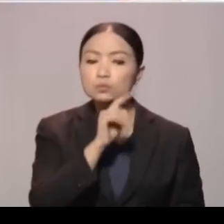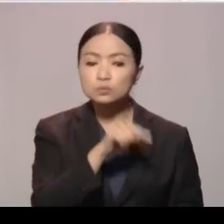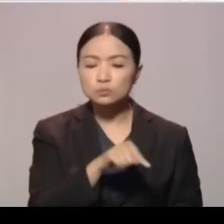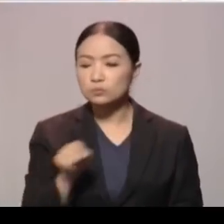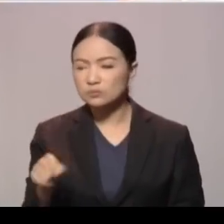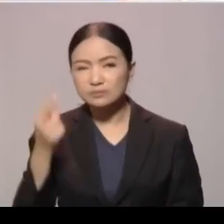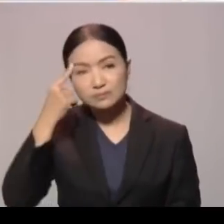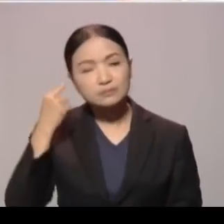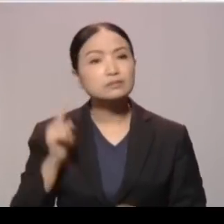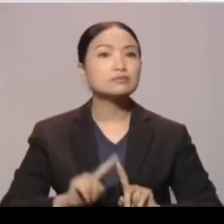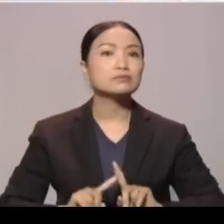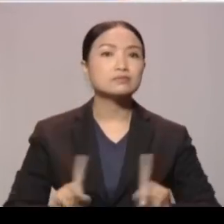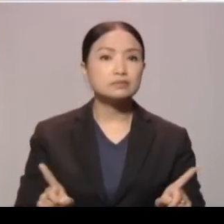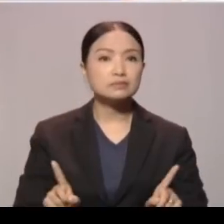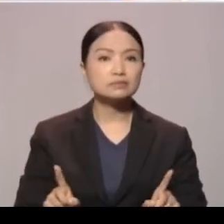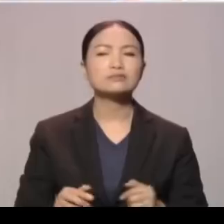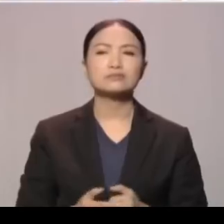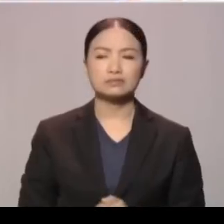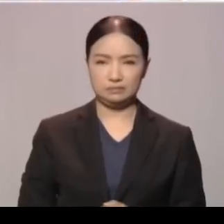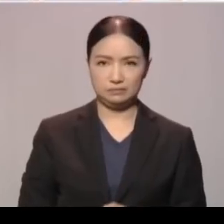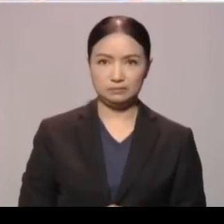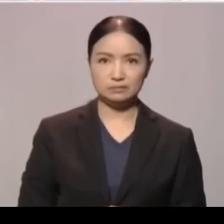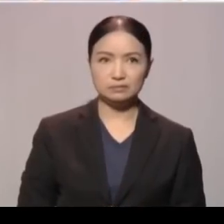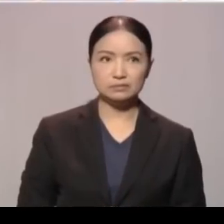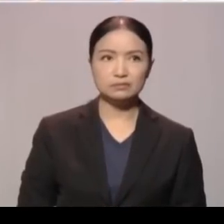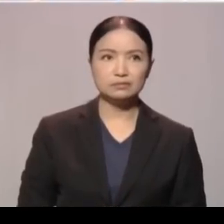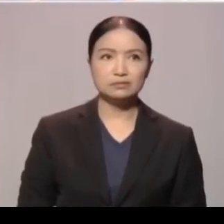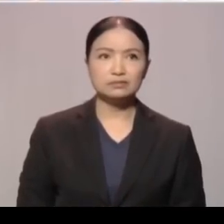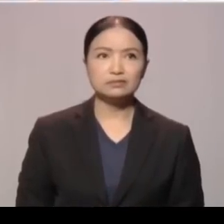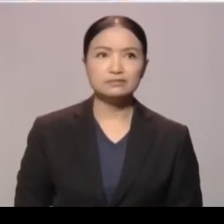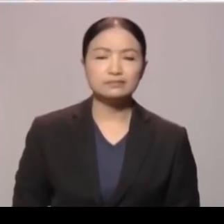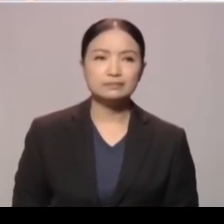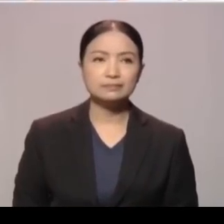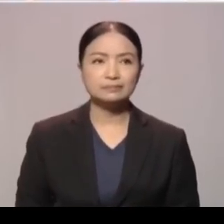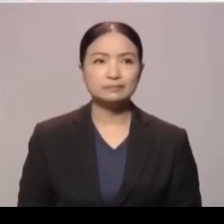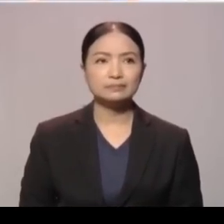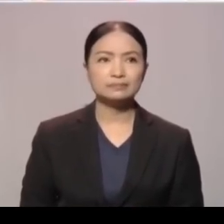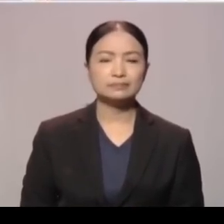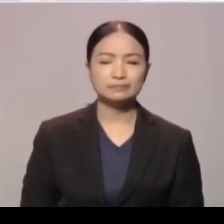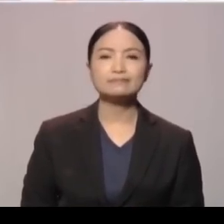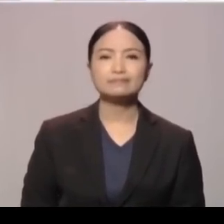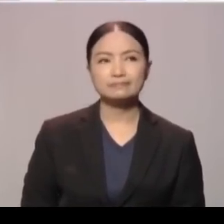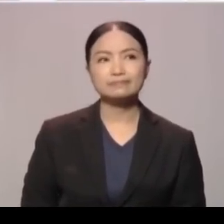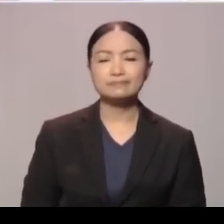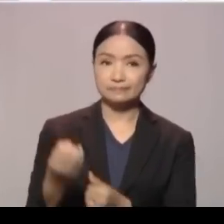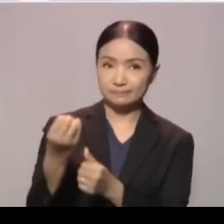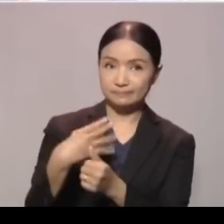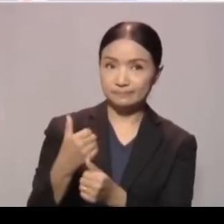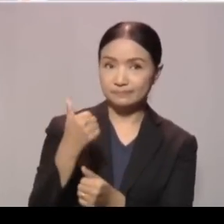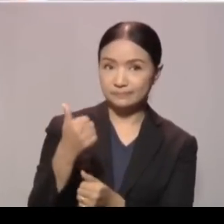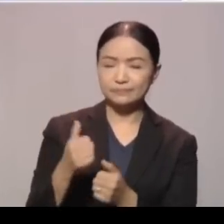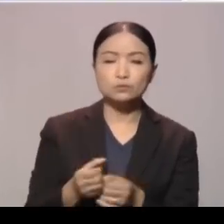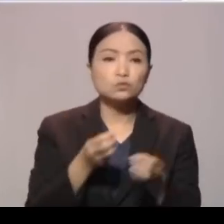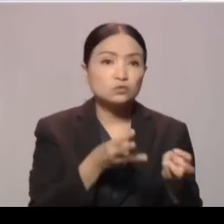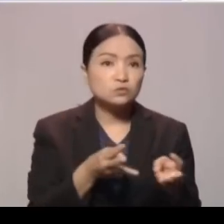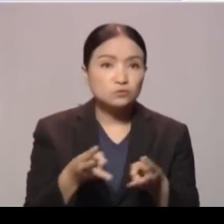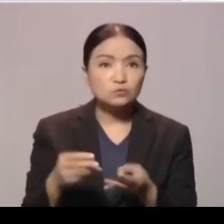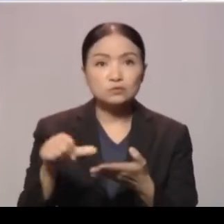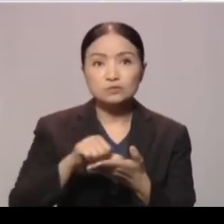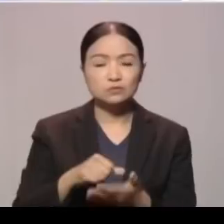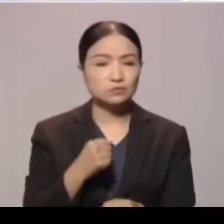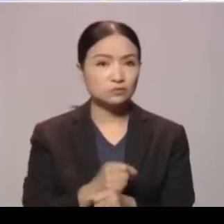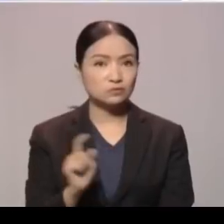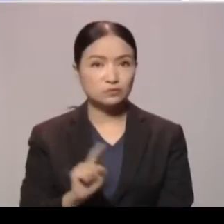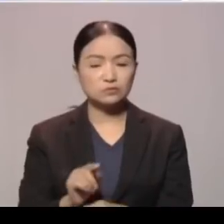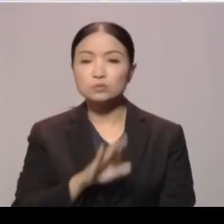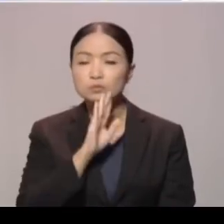ามีความแตกแยกกันในรัฐบาลเนี่ยนะครับ ค่ะอาจารย์คะทีนี้อยากให้อาจารย์ลองเสนอมุมมองหน่อยว่าทางออกทางแก้เป็นยังไง